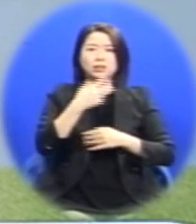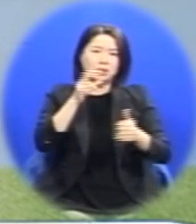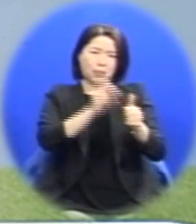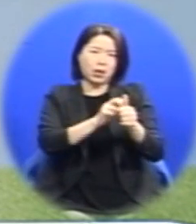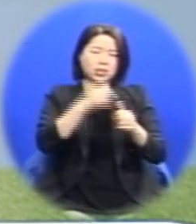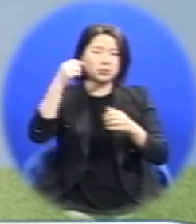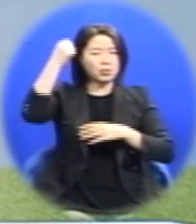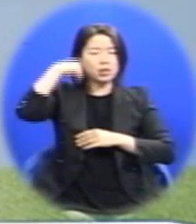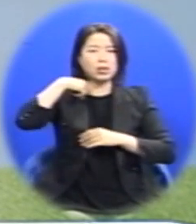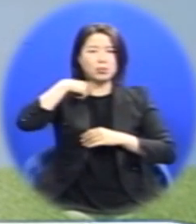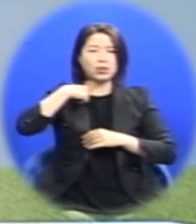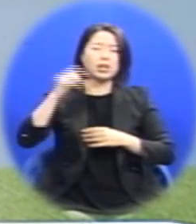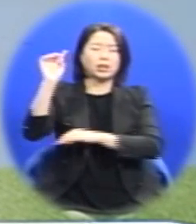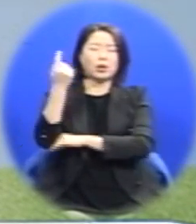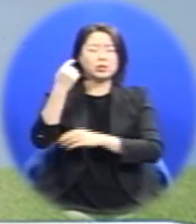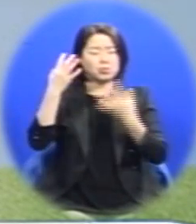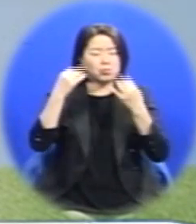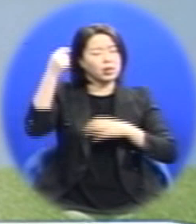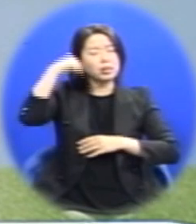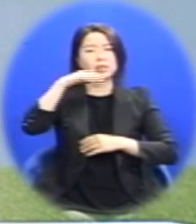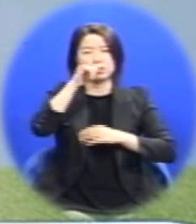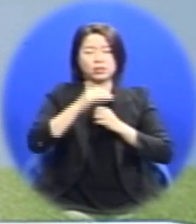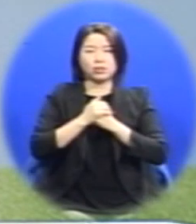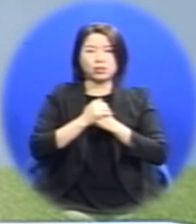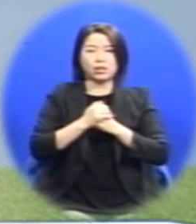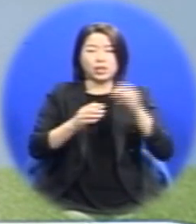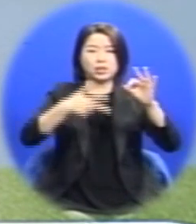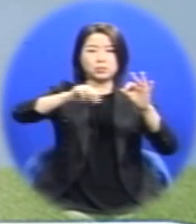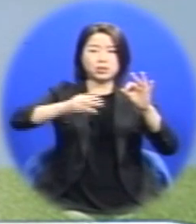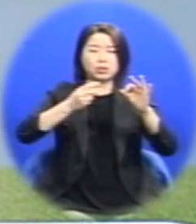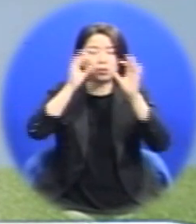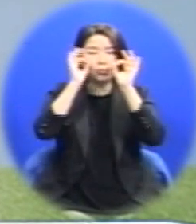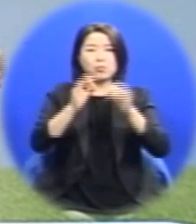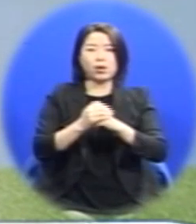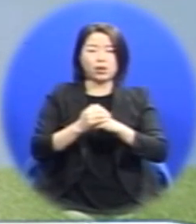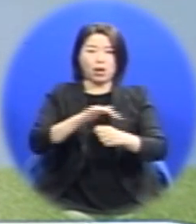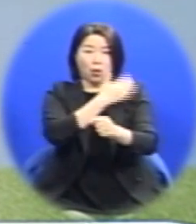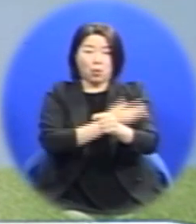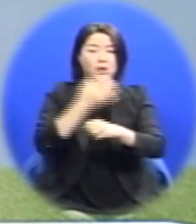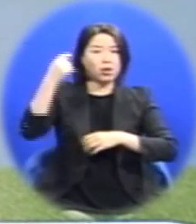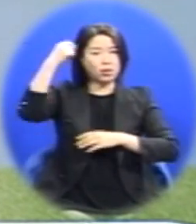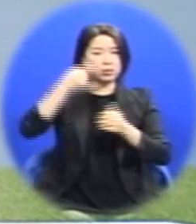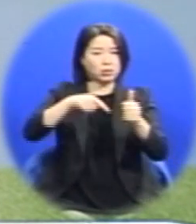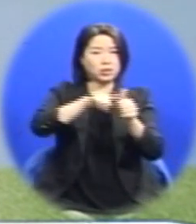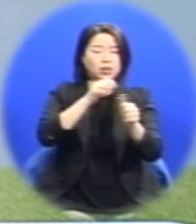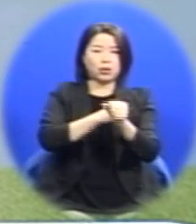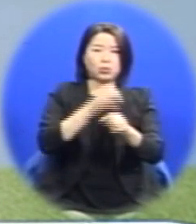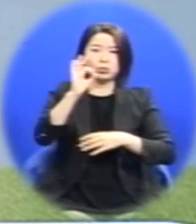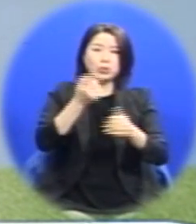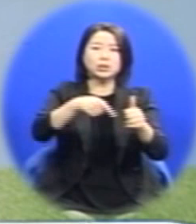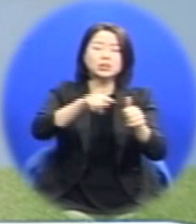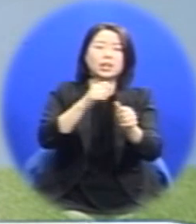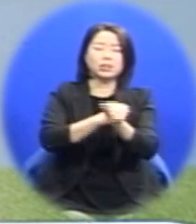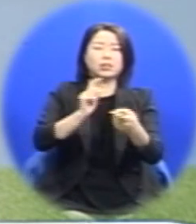배신감을 얼마나 다윗이 처절히 경험했는지. 10절에 보면 다윗이 권력을 의지하는 것, 그리고 돈을